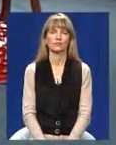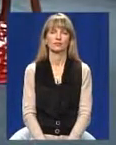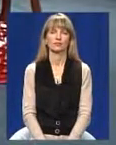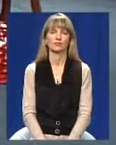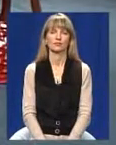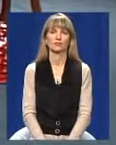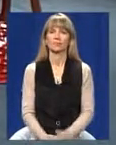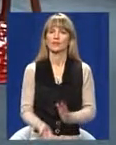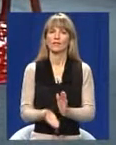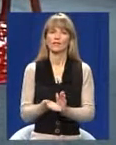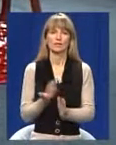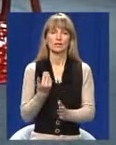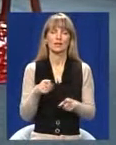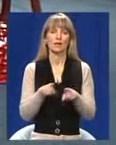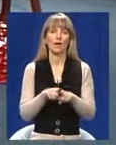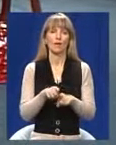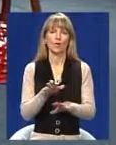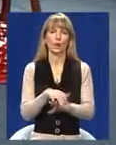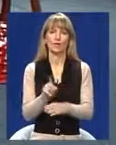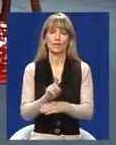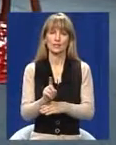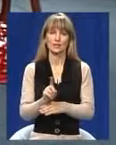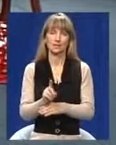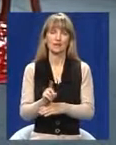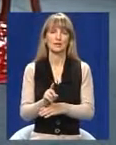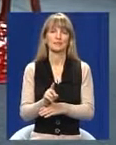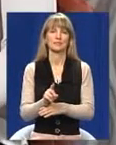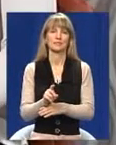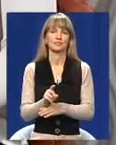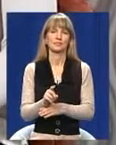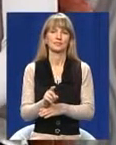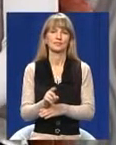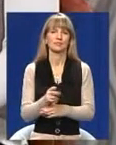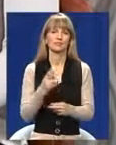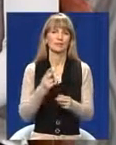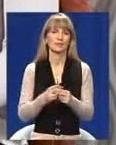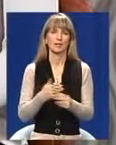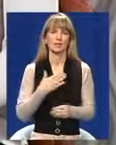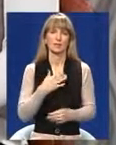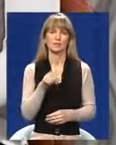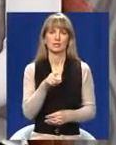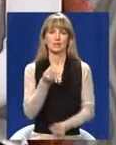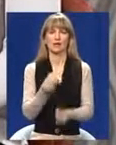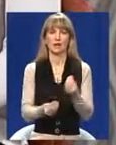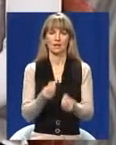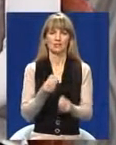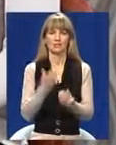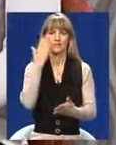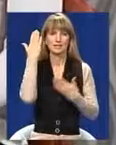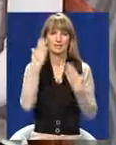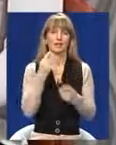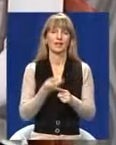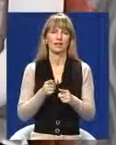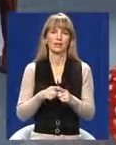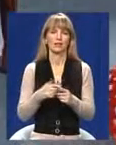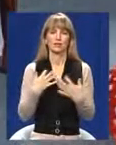Навіть відсутність такого котика хвоста навіть не зашкоджує нам з ним гратися, бавитися. І це створіння